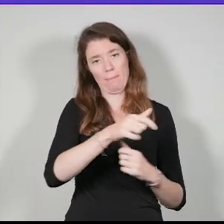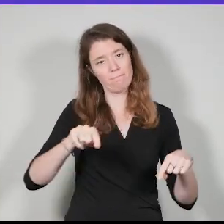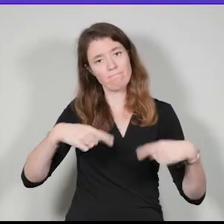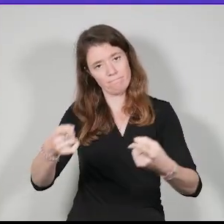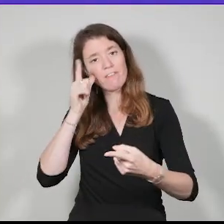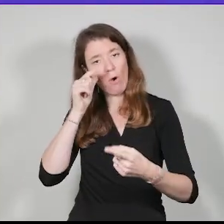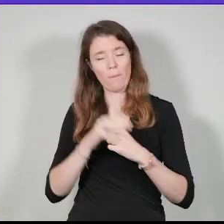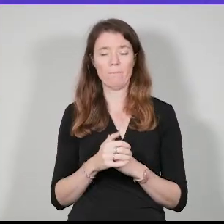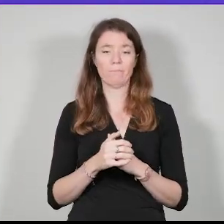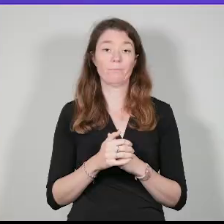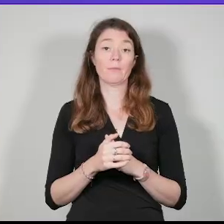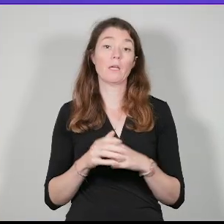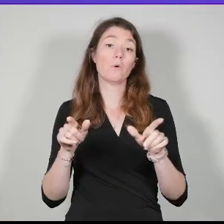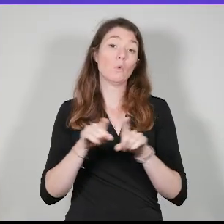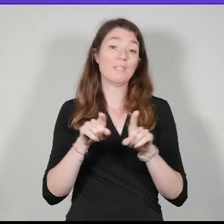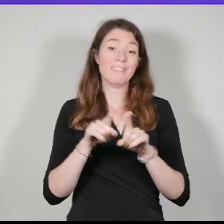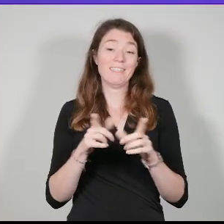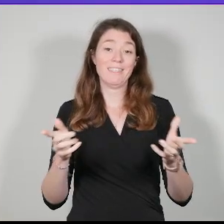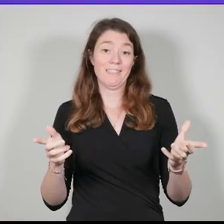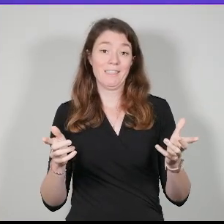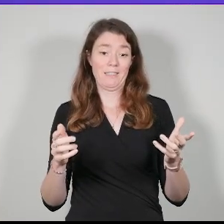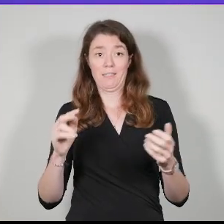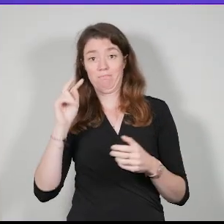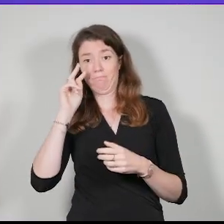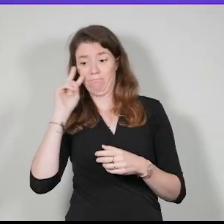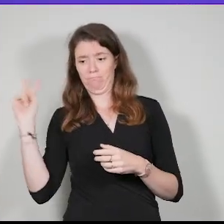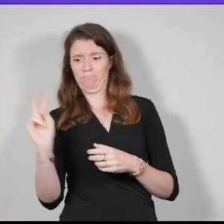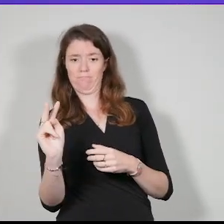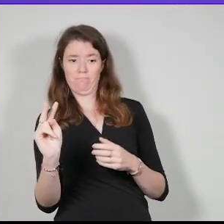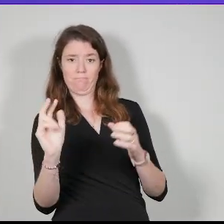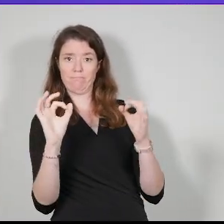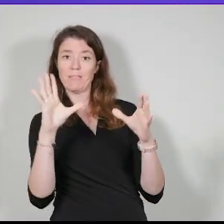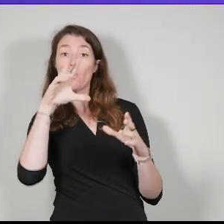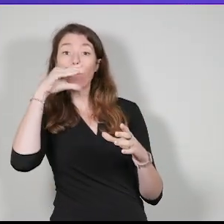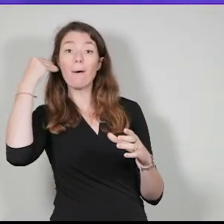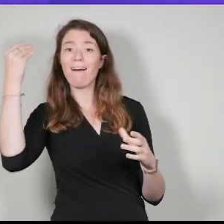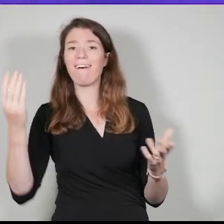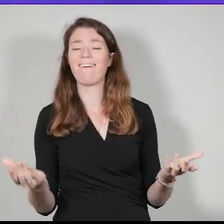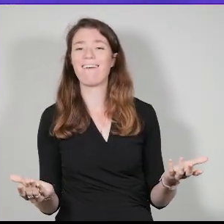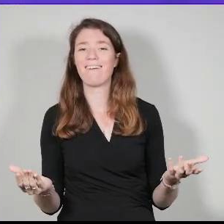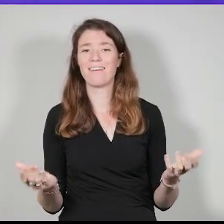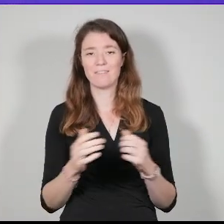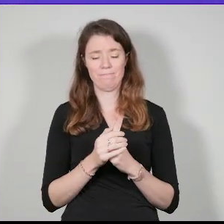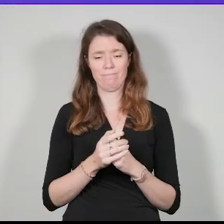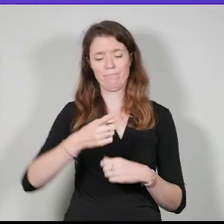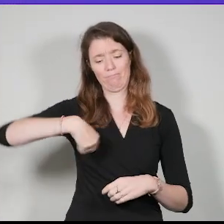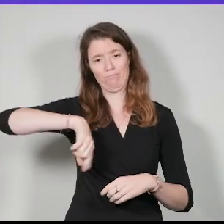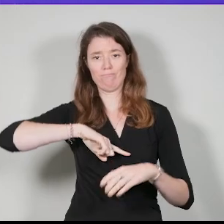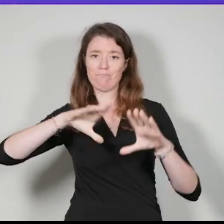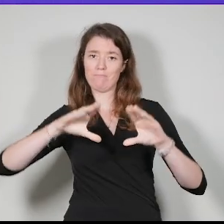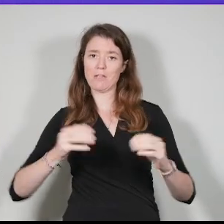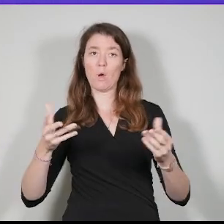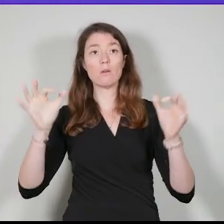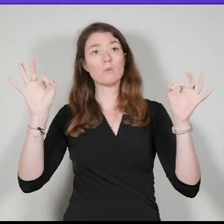ensuite, finalement, c'est vraiment une approche humaniste dans laquelle on va être, nous se positionnant comme une boîte